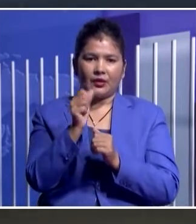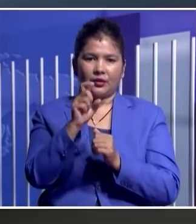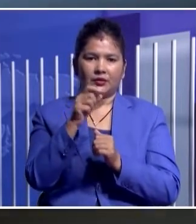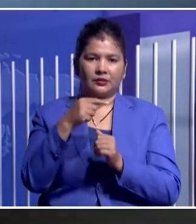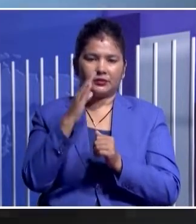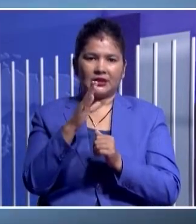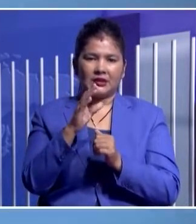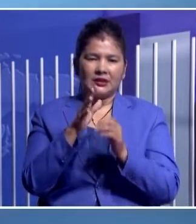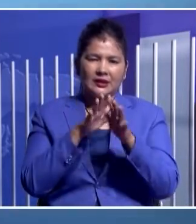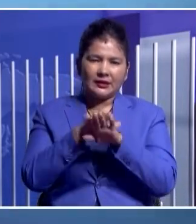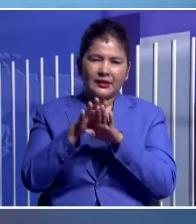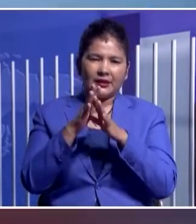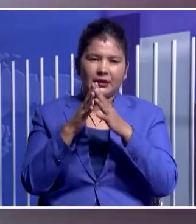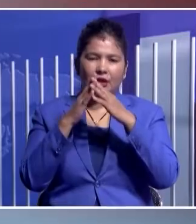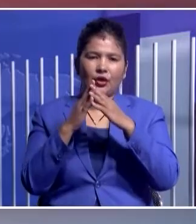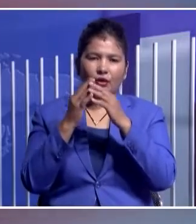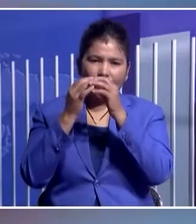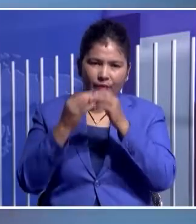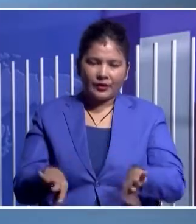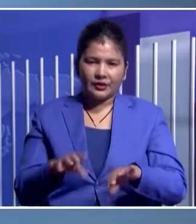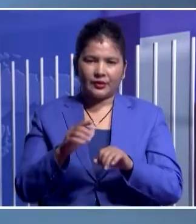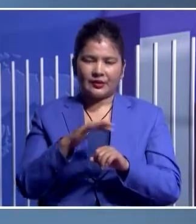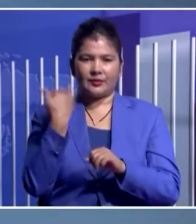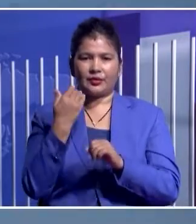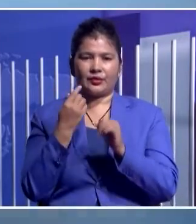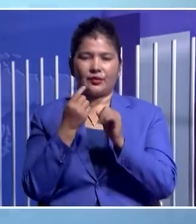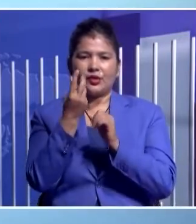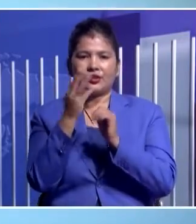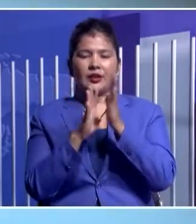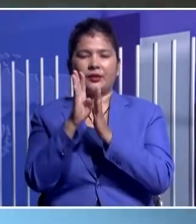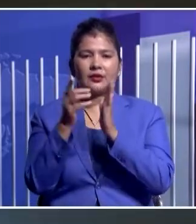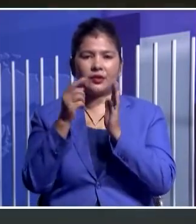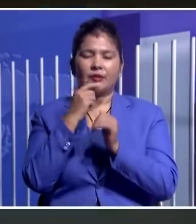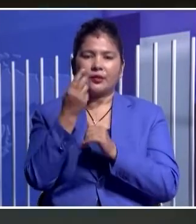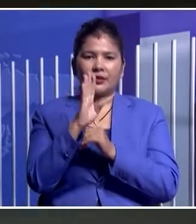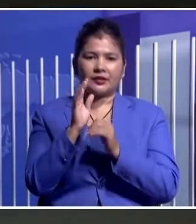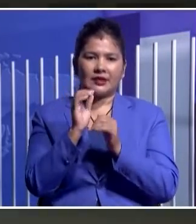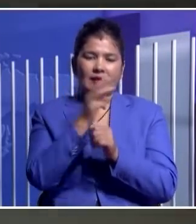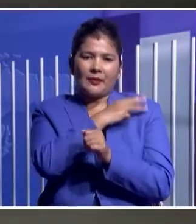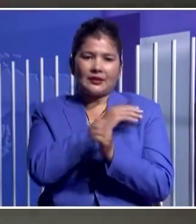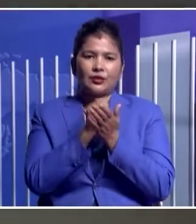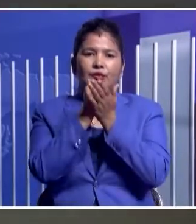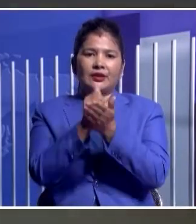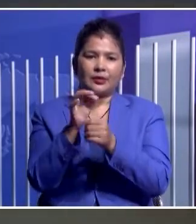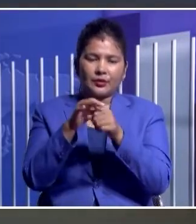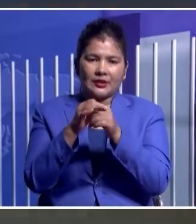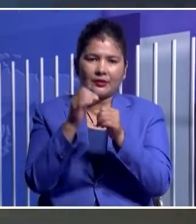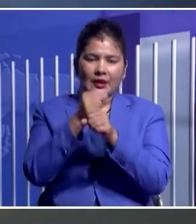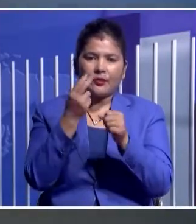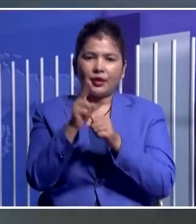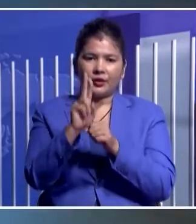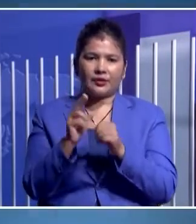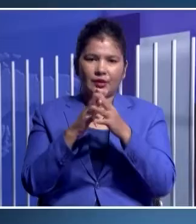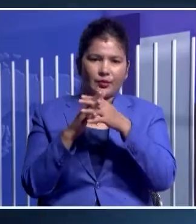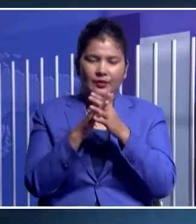अखन्जादाले सयौँ घर भत्किएको र ज्यान गुमाउनेको संख्या बढ्न सक्ने बताउनु भएको छ। मानिसको उद्धार र व्यवस्थापनको काम भइरहेको छ।